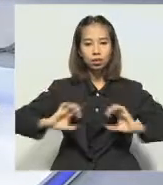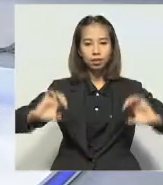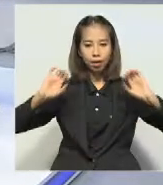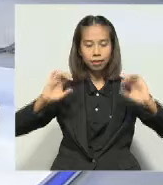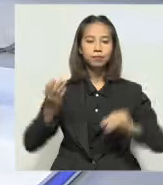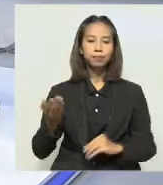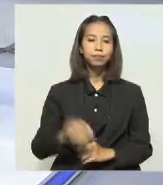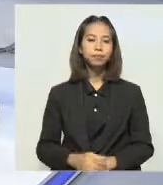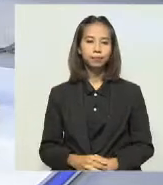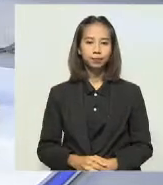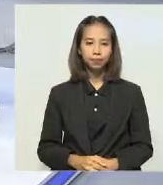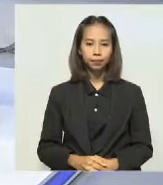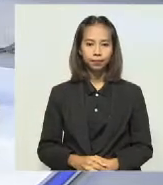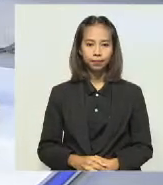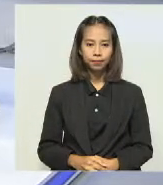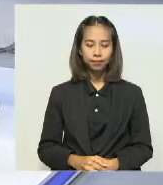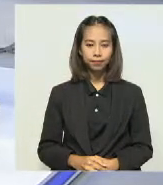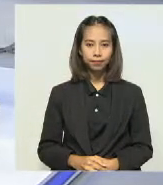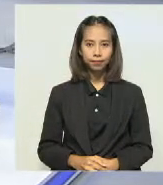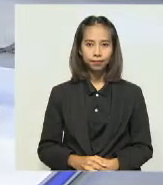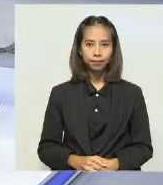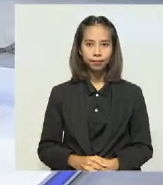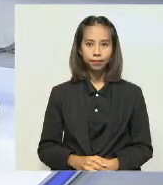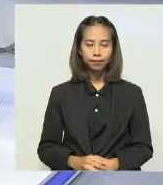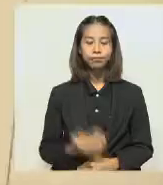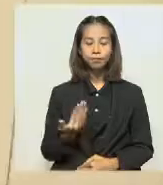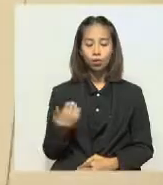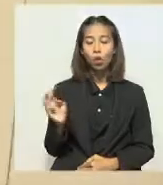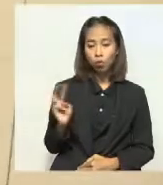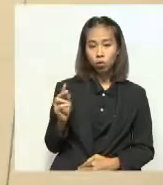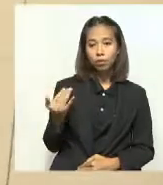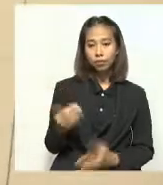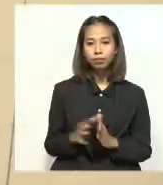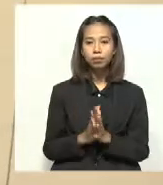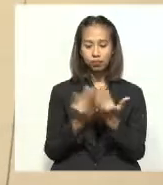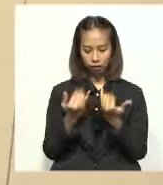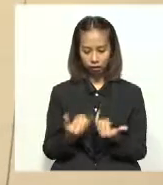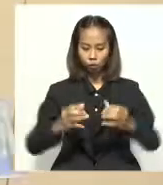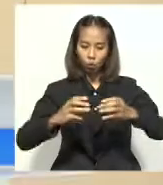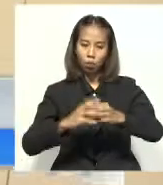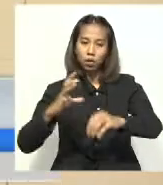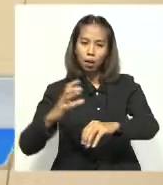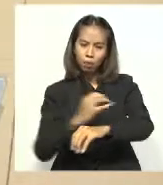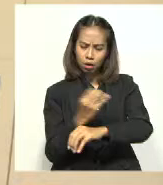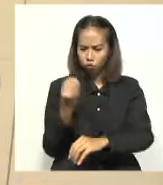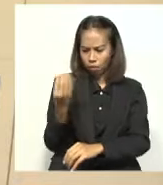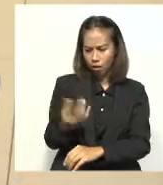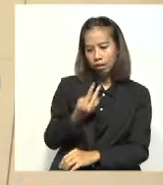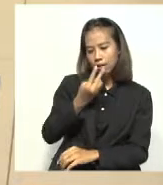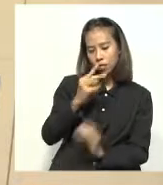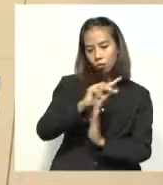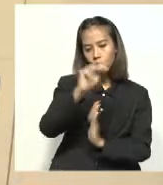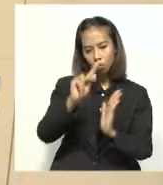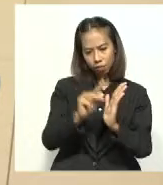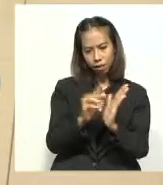ญค่ะ ค่ะคุณกรองแก้วคุณนิสาการคะท่าทีของพรรคการเมืองส่วนใหญ่นะคะเห็นว่ากฎหมาย